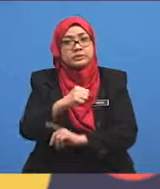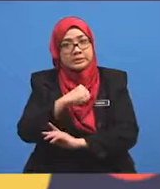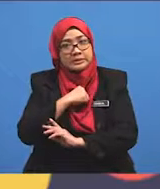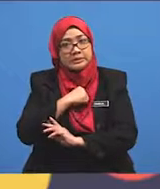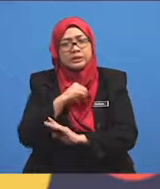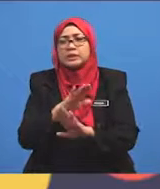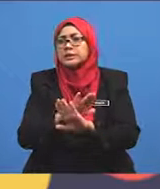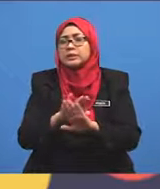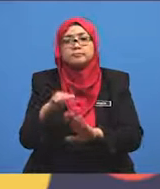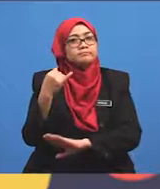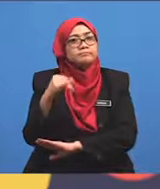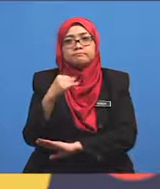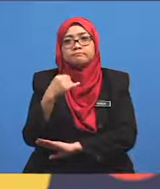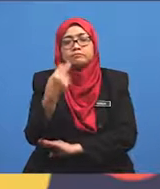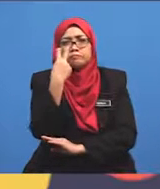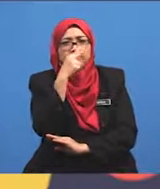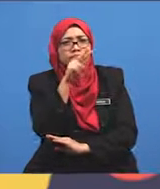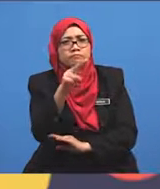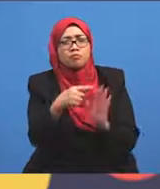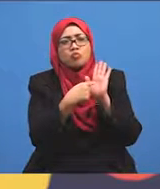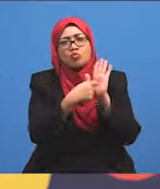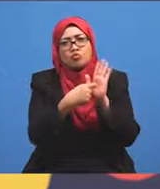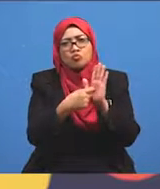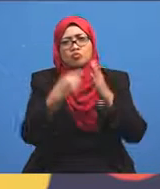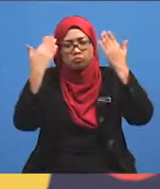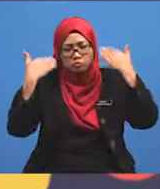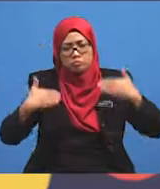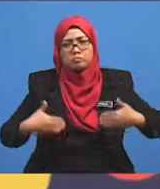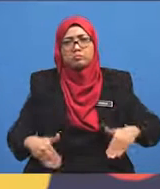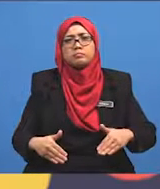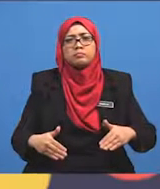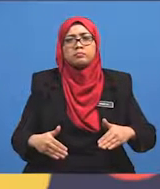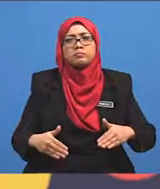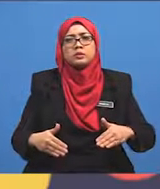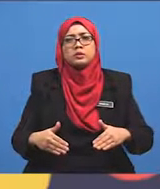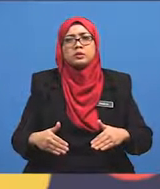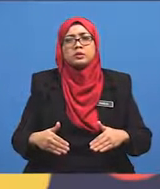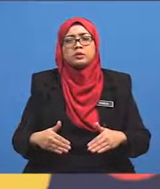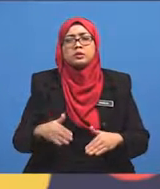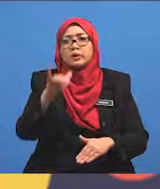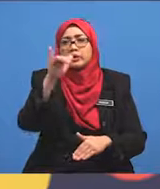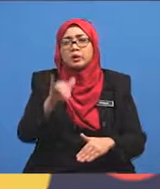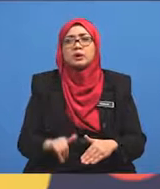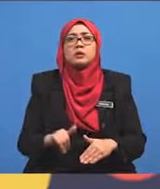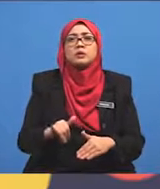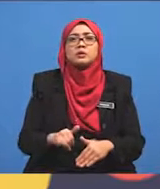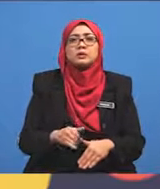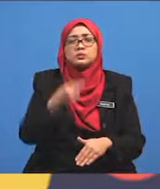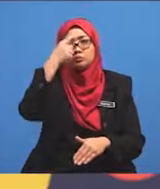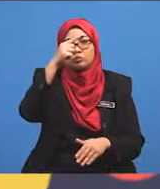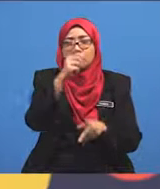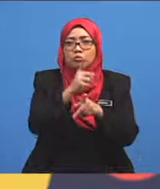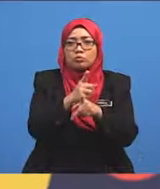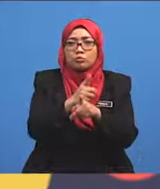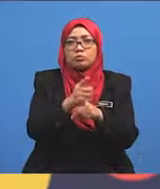janganlah mereka memperlihatkan perhiasan tubuh mereka kecuali yang zahir daripadanya, dan hendaklah mereka